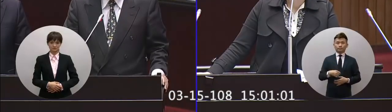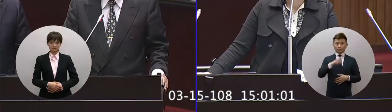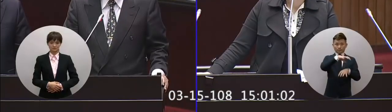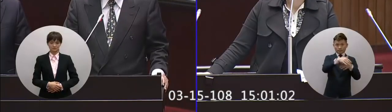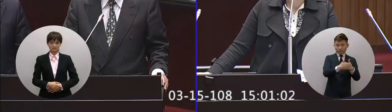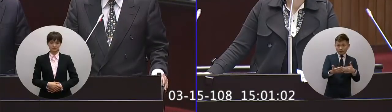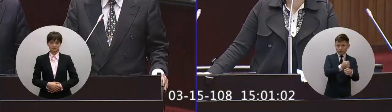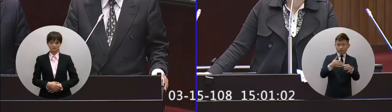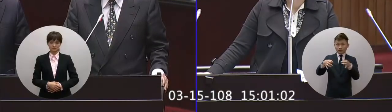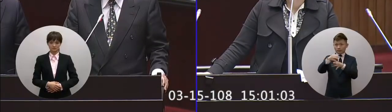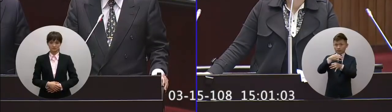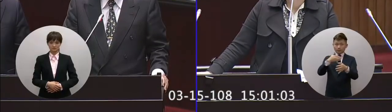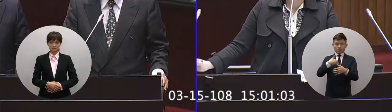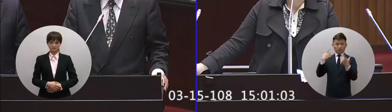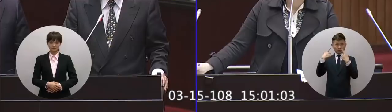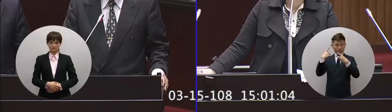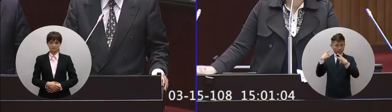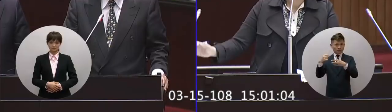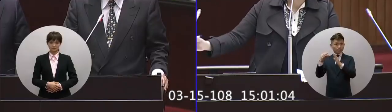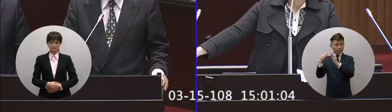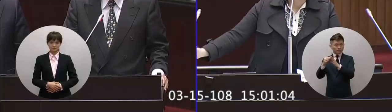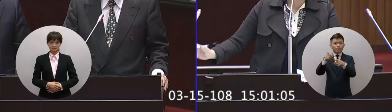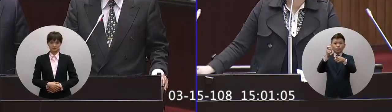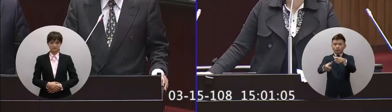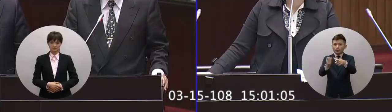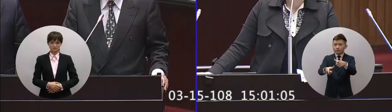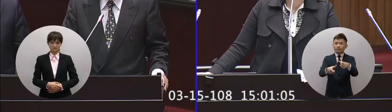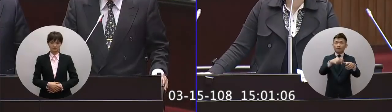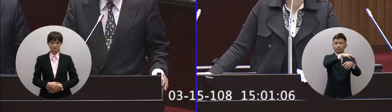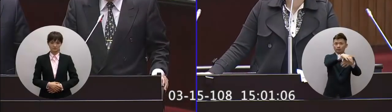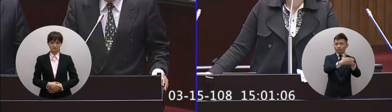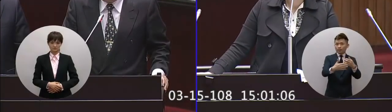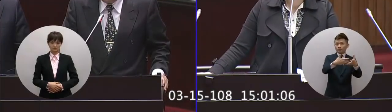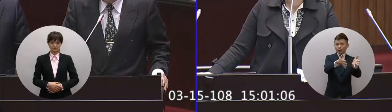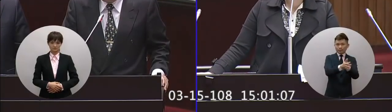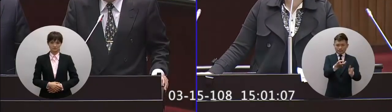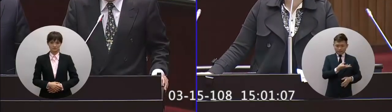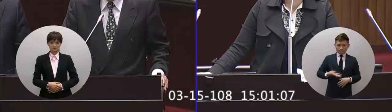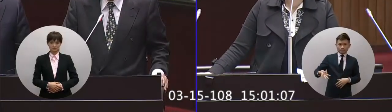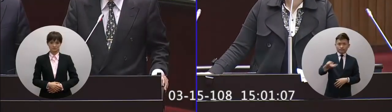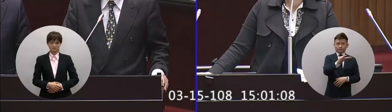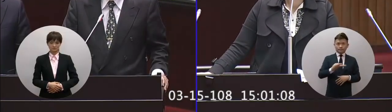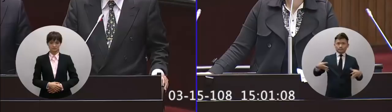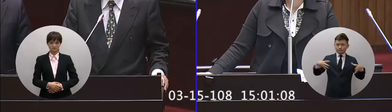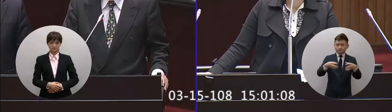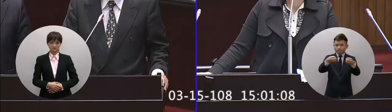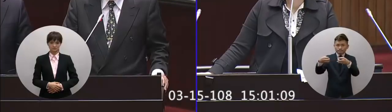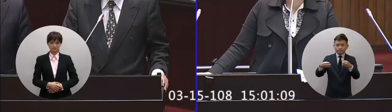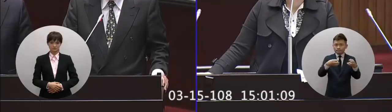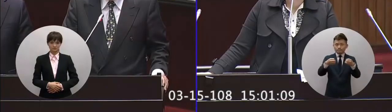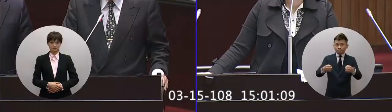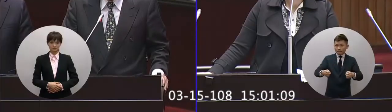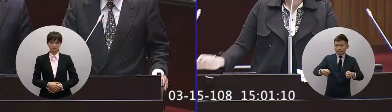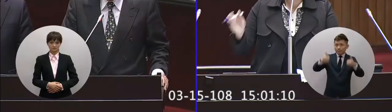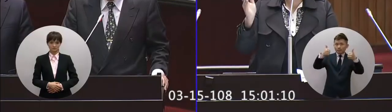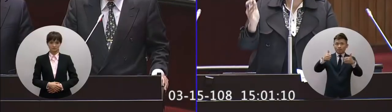能源局能够共同讨论，还有跟业者，还有跟这个环保团体共同讨论，找出一个合适的机